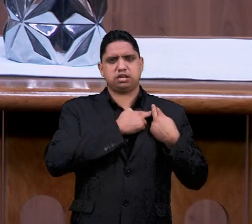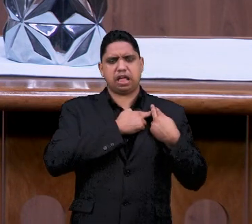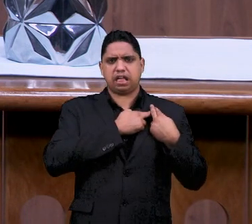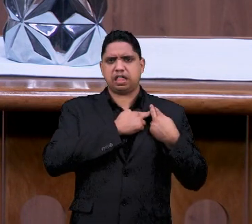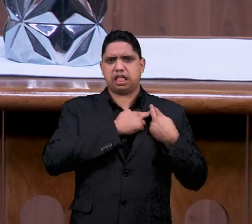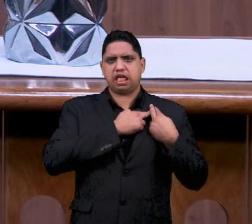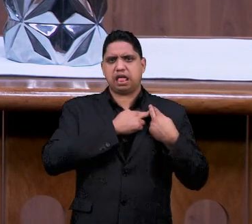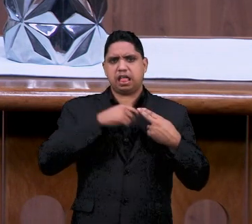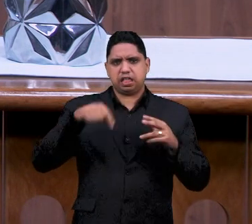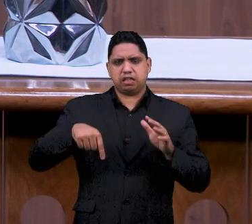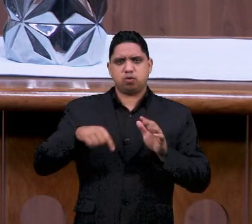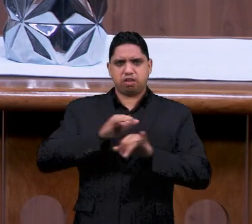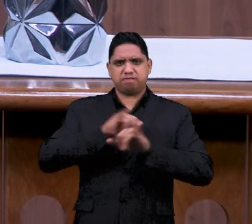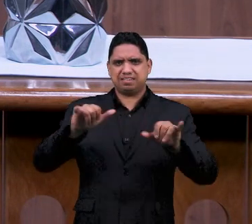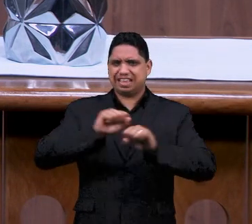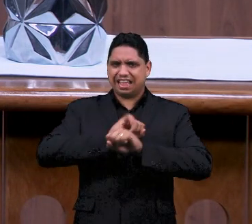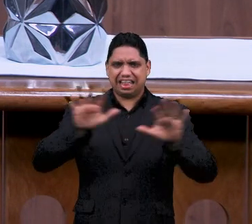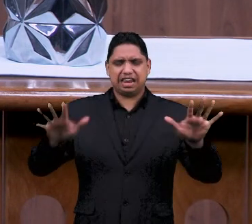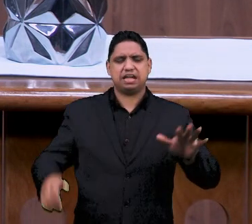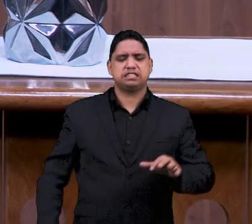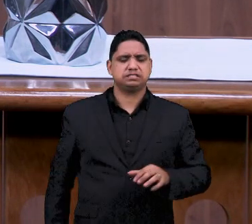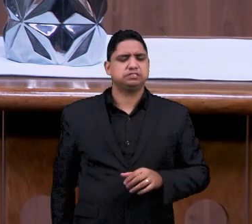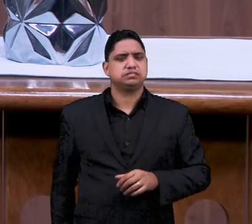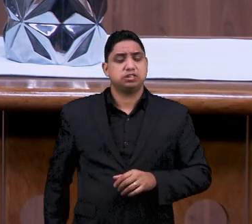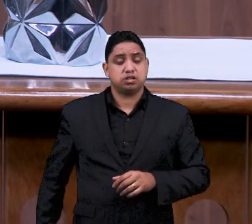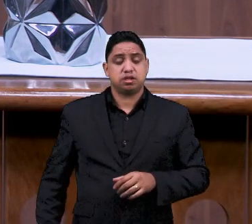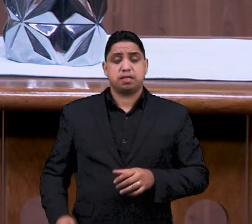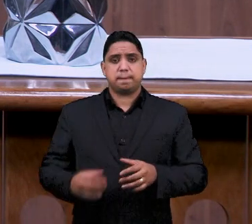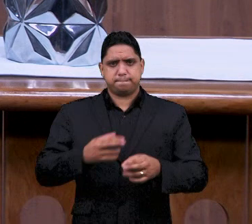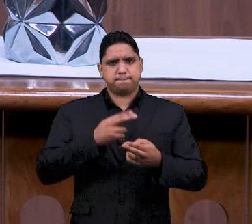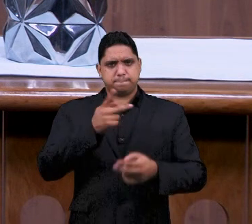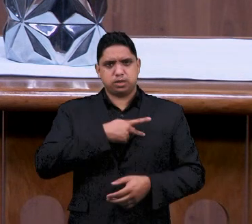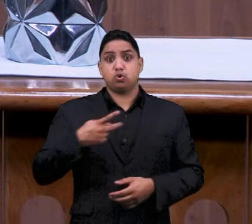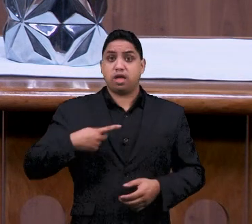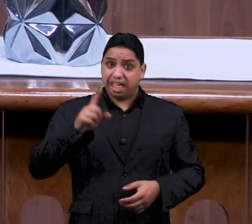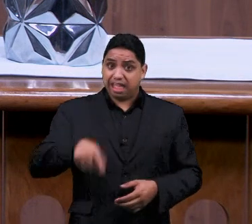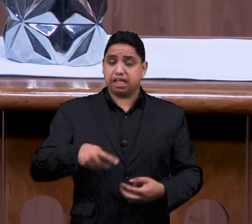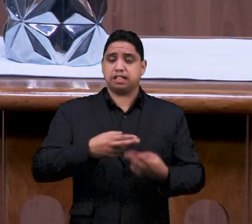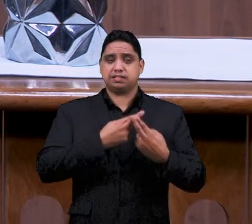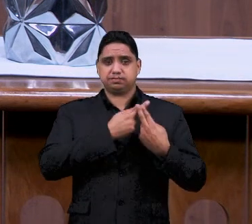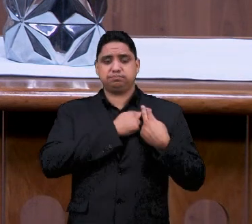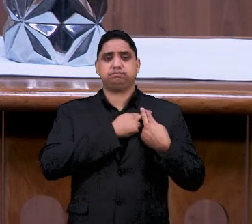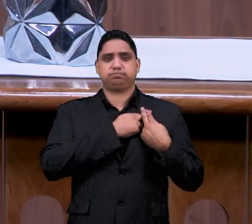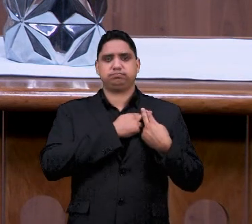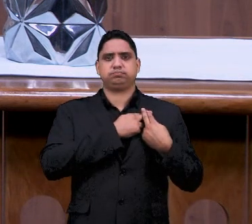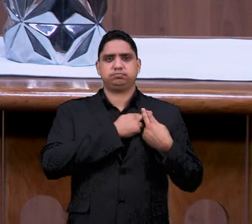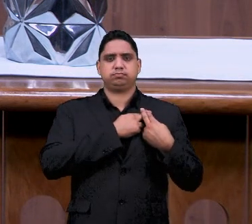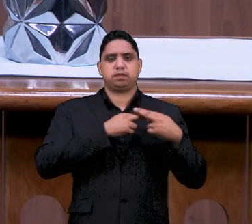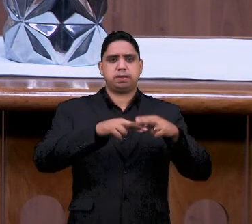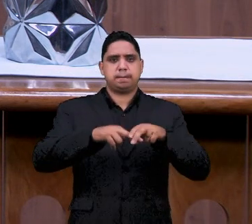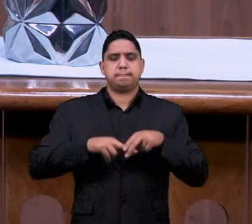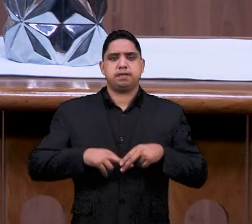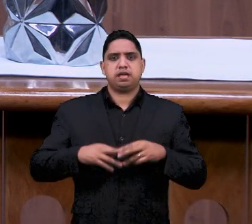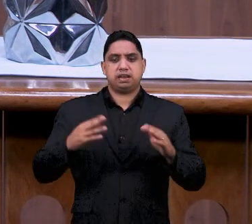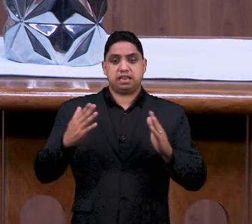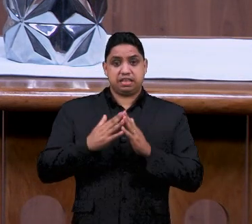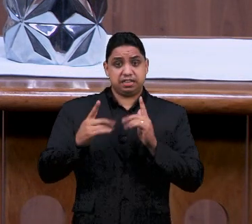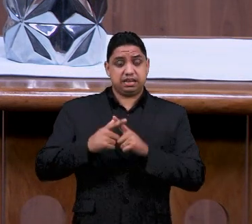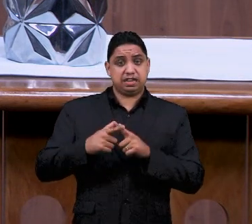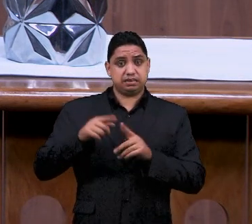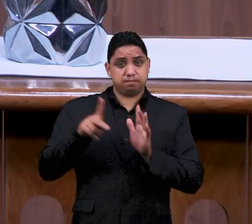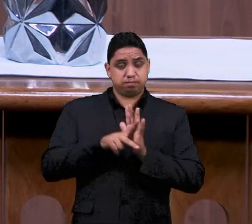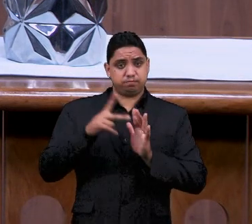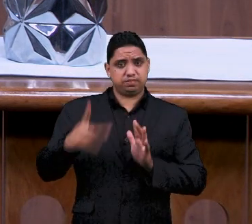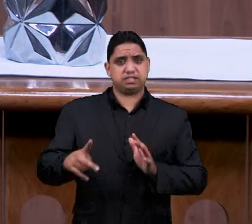cela, dans le sens que les pasteurs sont les responsables pour la situation vécue dans son église. Vous